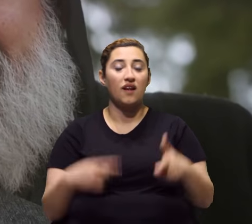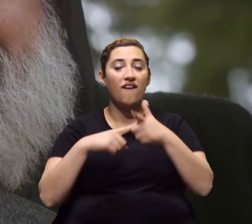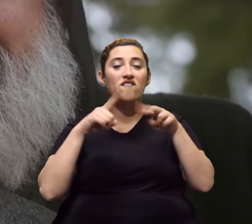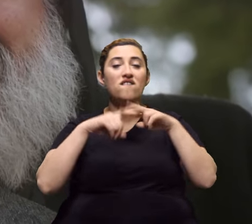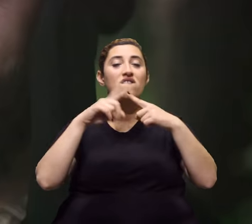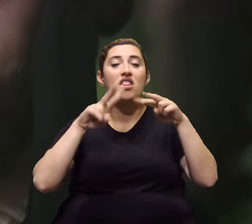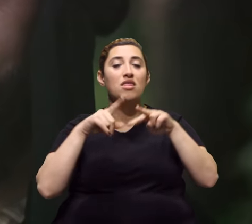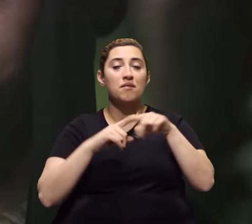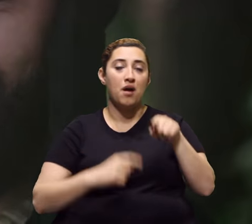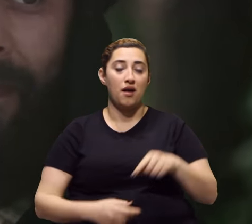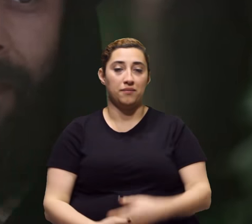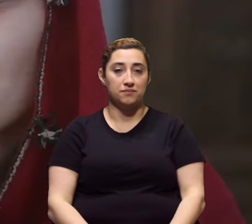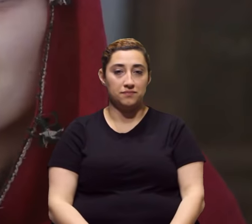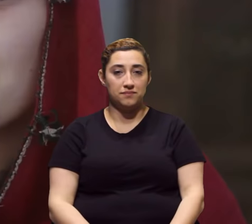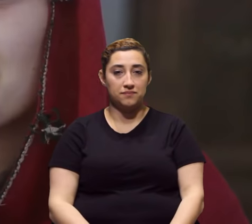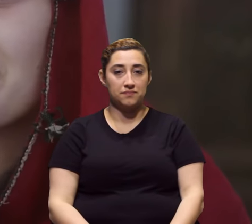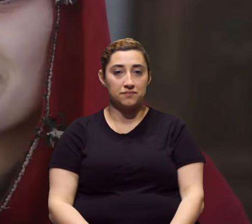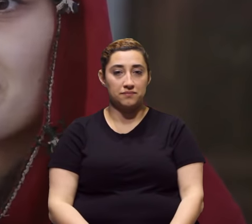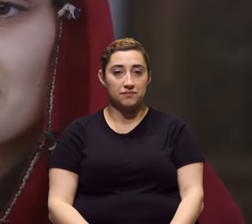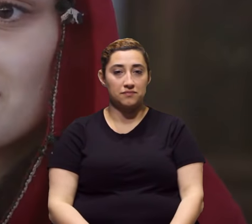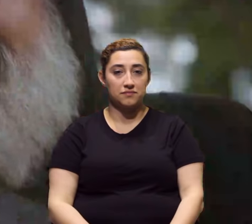Fatıma, Fatıma,